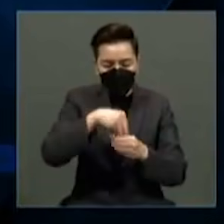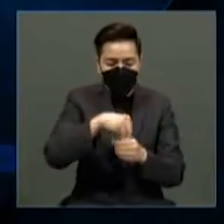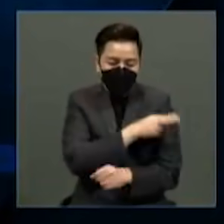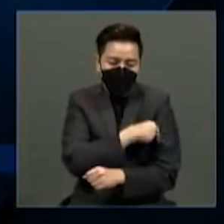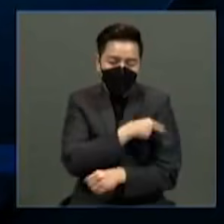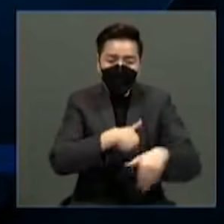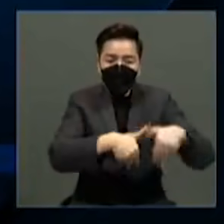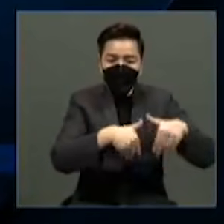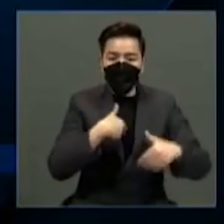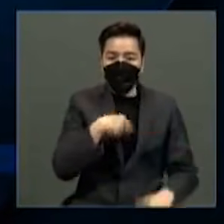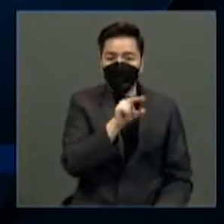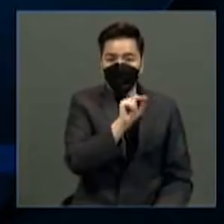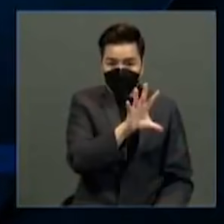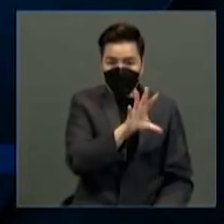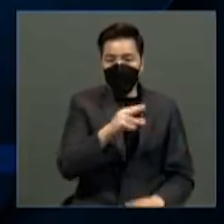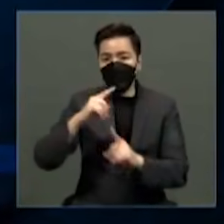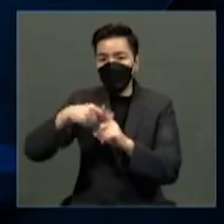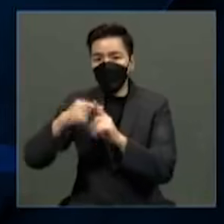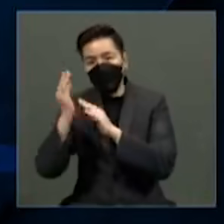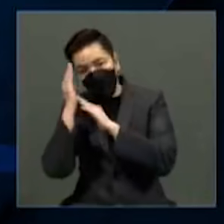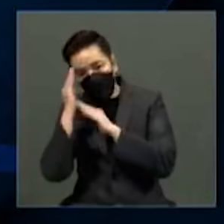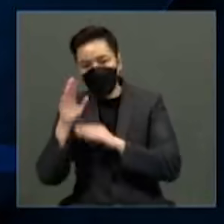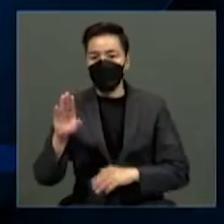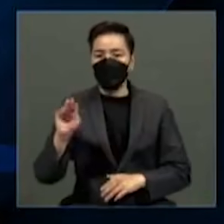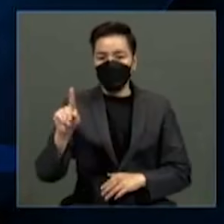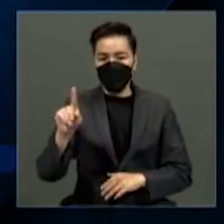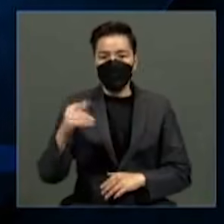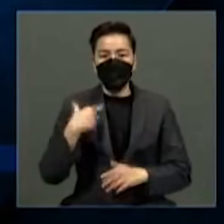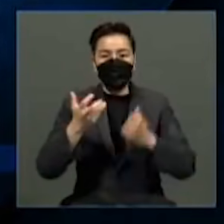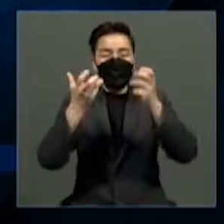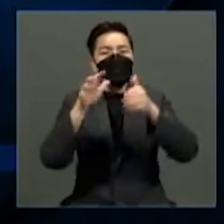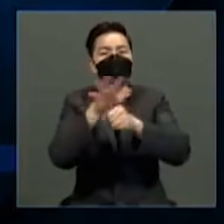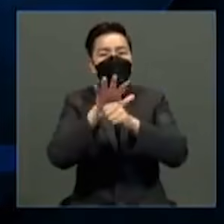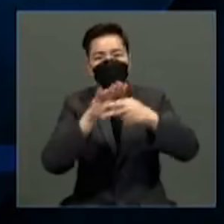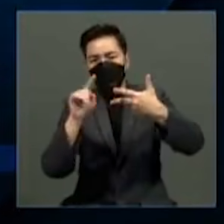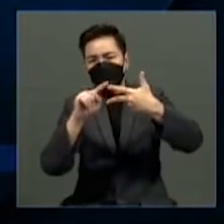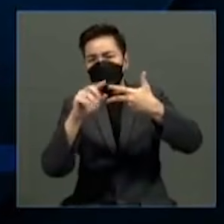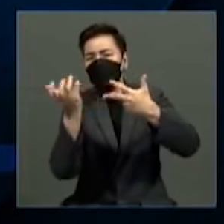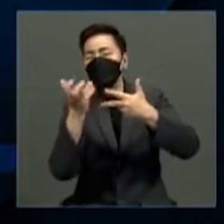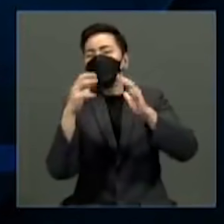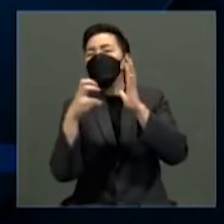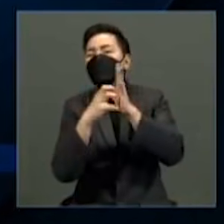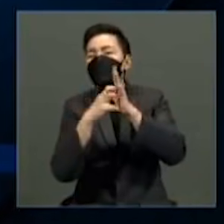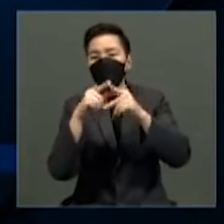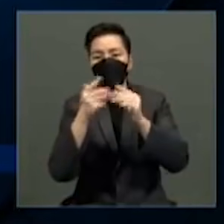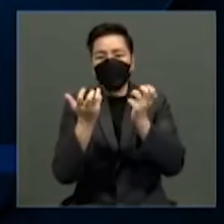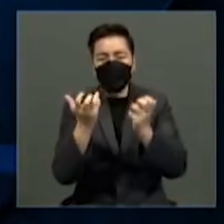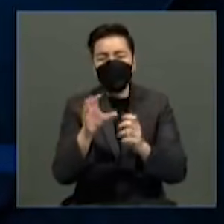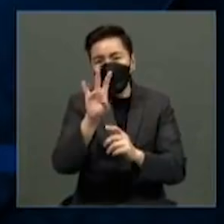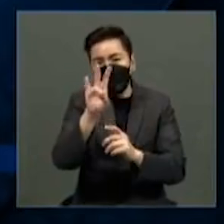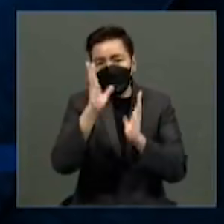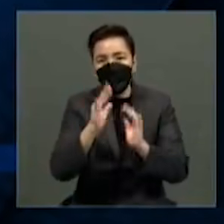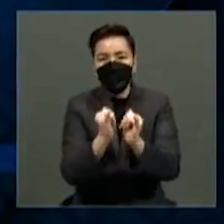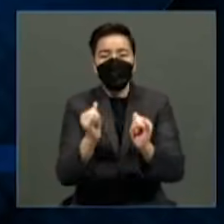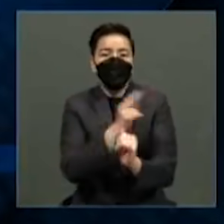ชน35รายและโรงพยาบาลสนาม41รายมีผู้ป่วยอาการปานกลาง7รายนะครับรักษาที่โรงพยาบาลนรา